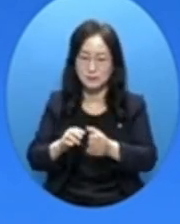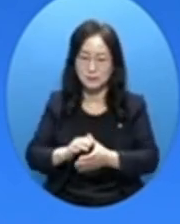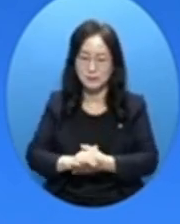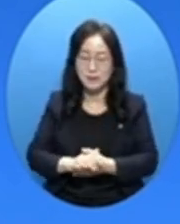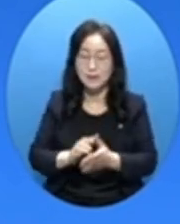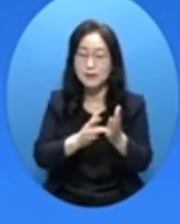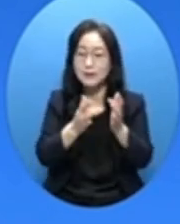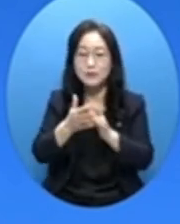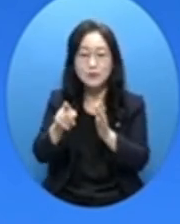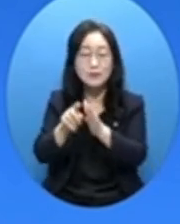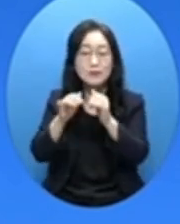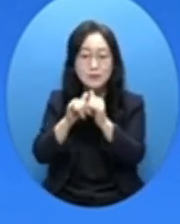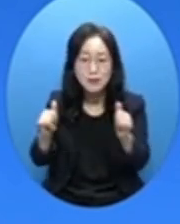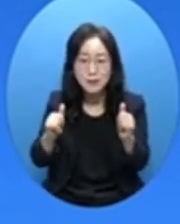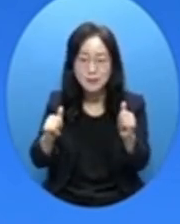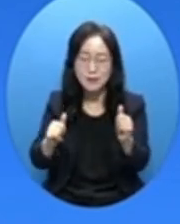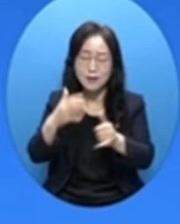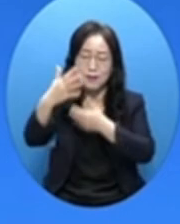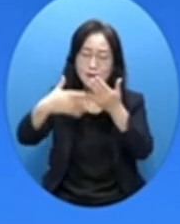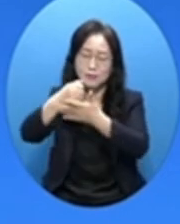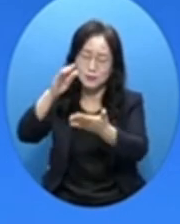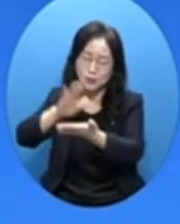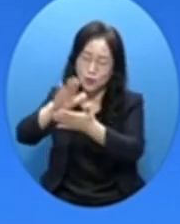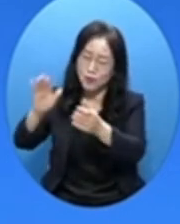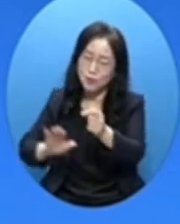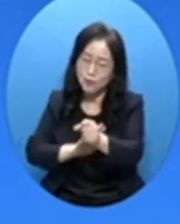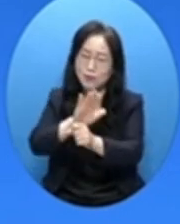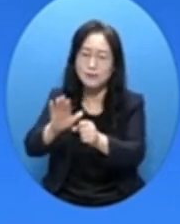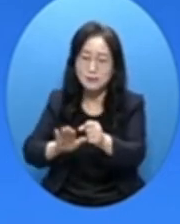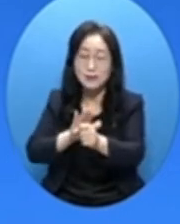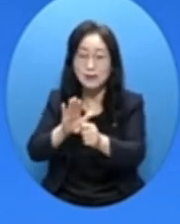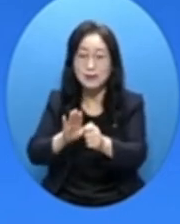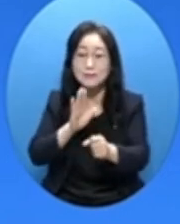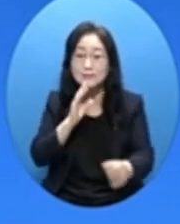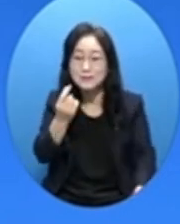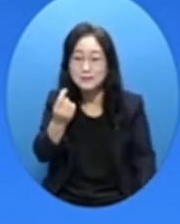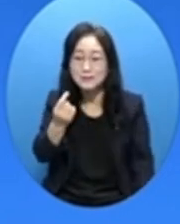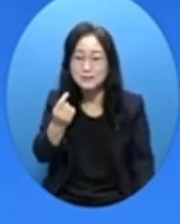우리 예수 믿는 사람들이 하나님을 뜨겁게 사랑하긴 하는데